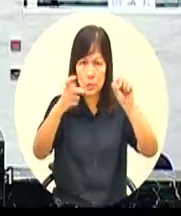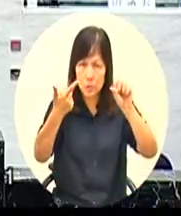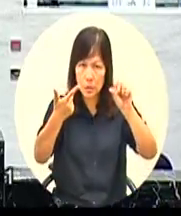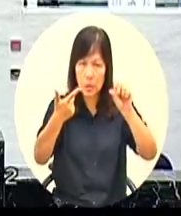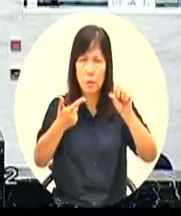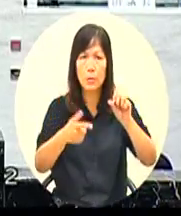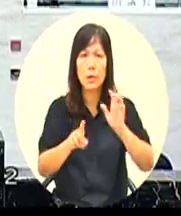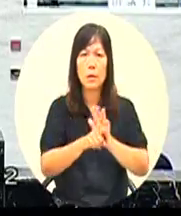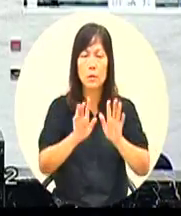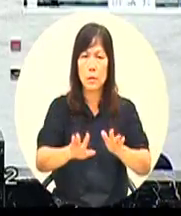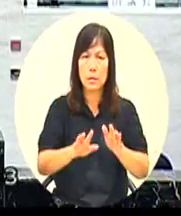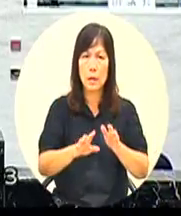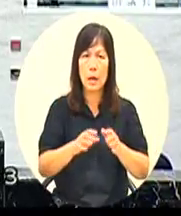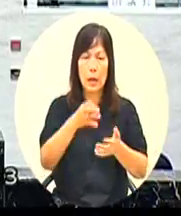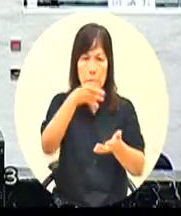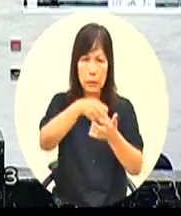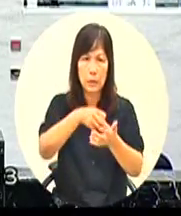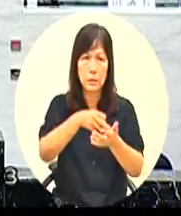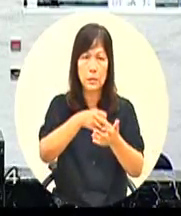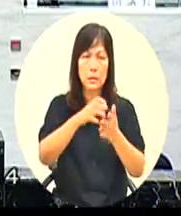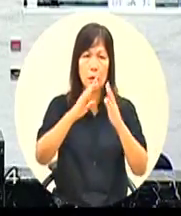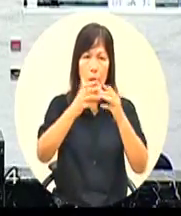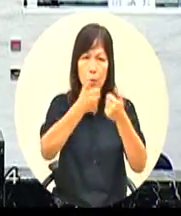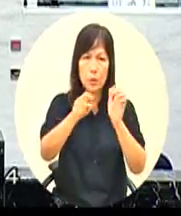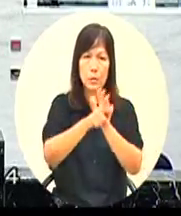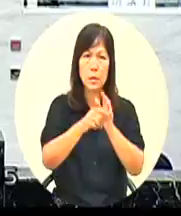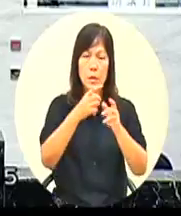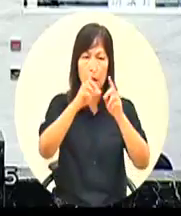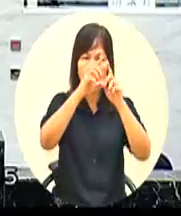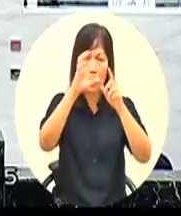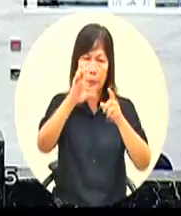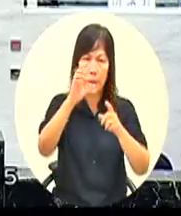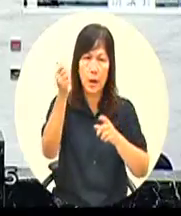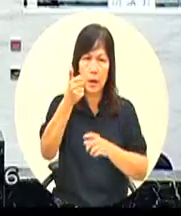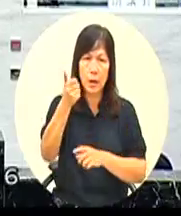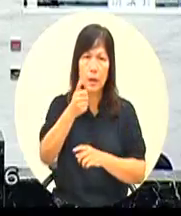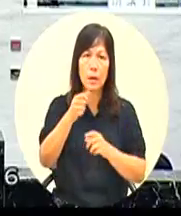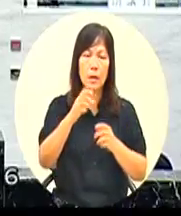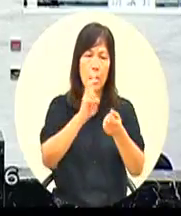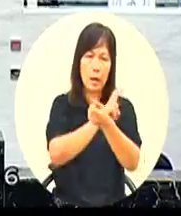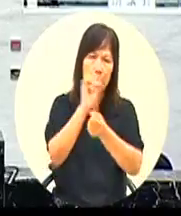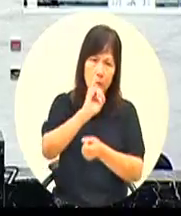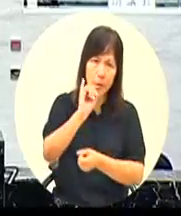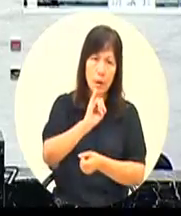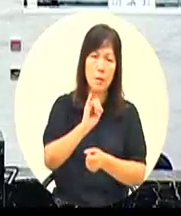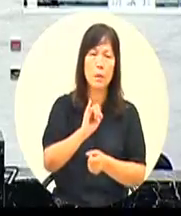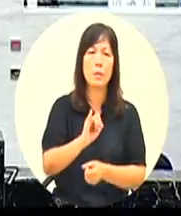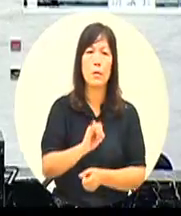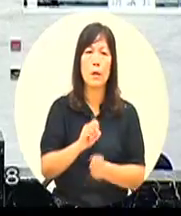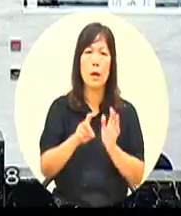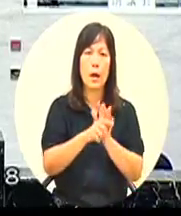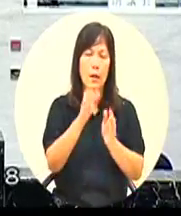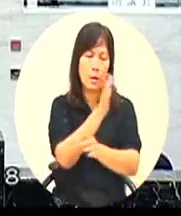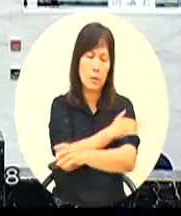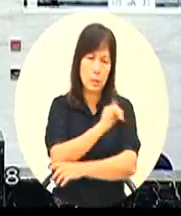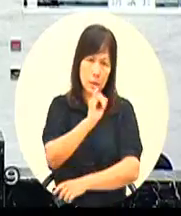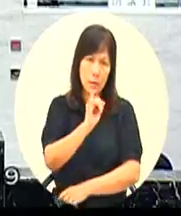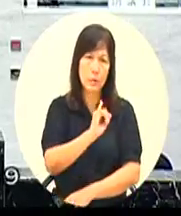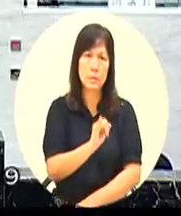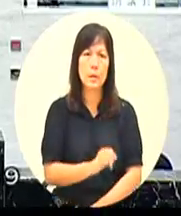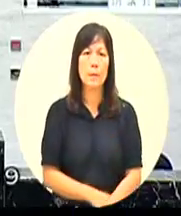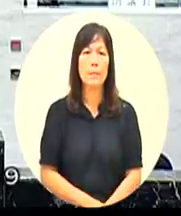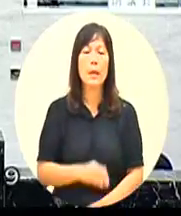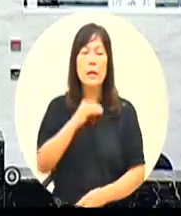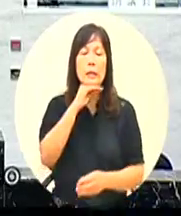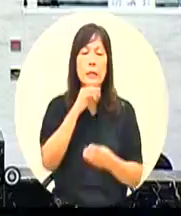下午5:46，目前登记的议员还有方信渊议员、林婉容议员以及陈丽珍议员。我们